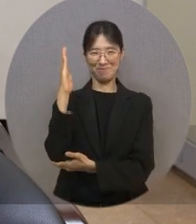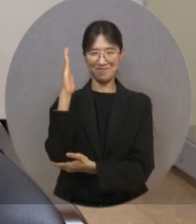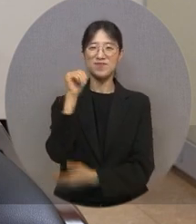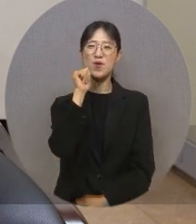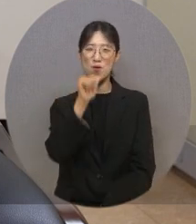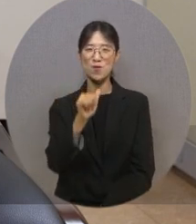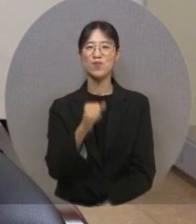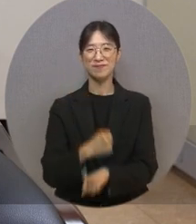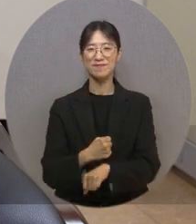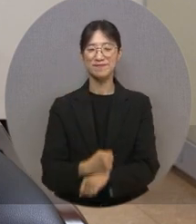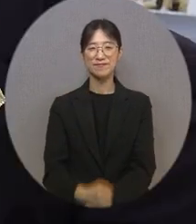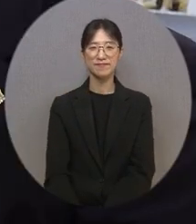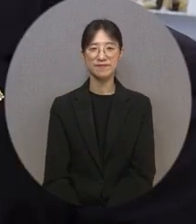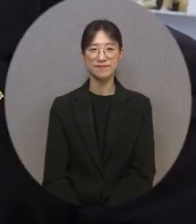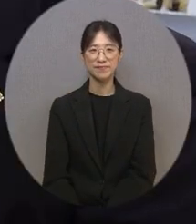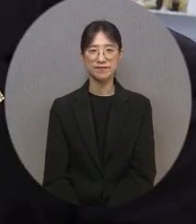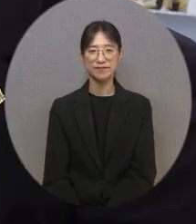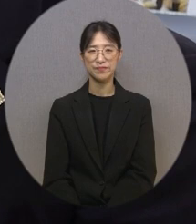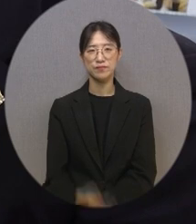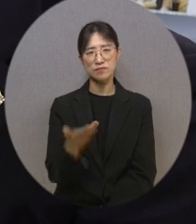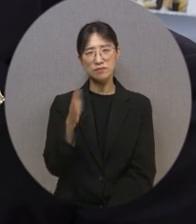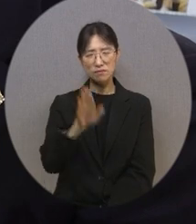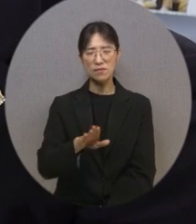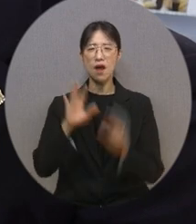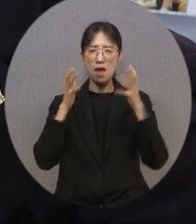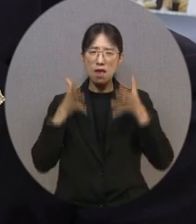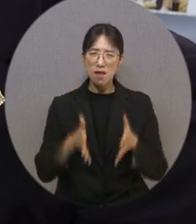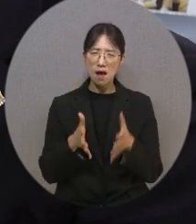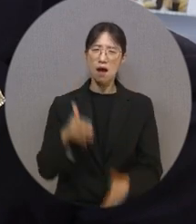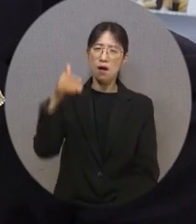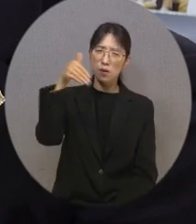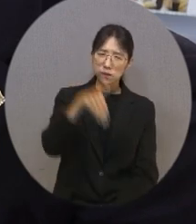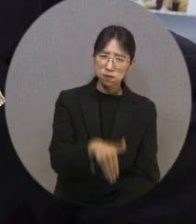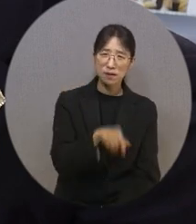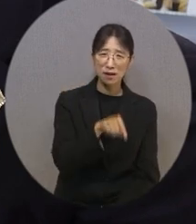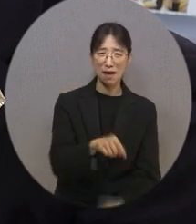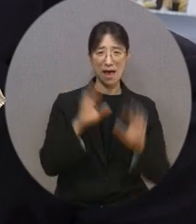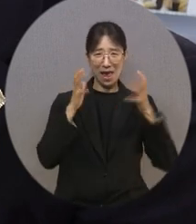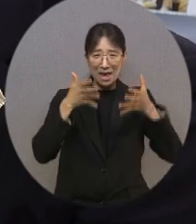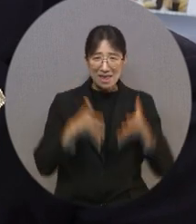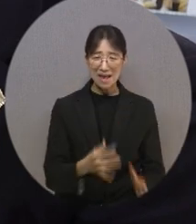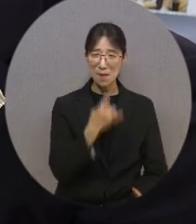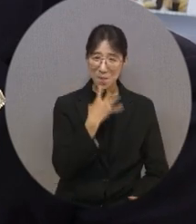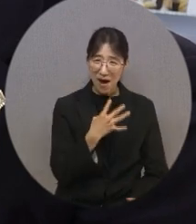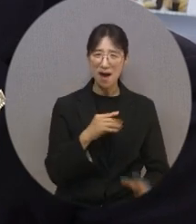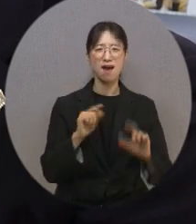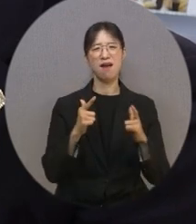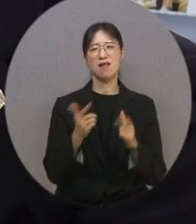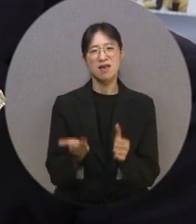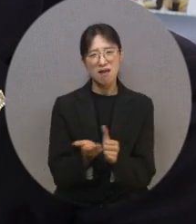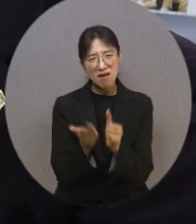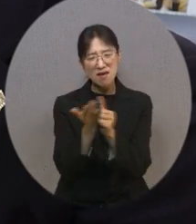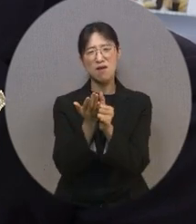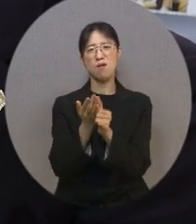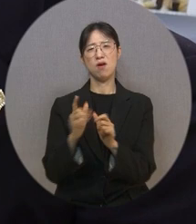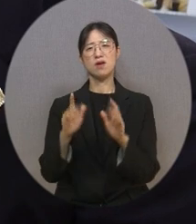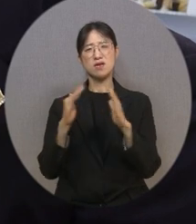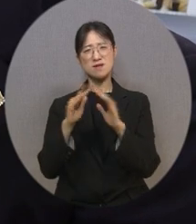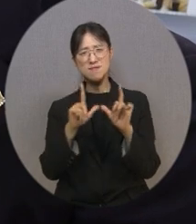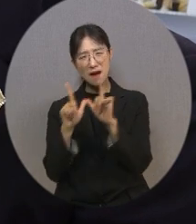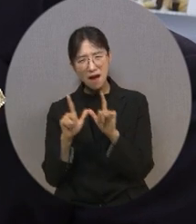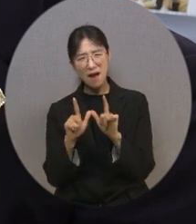발언을 실시했습니다. 그러나 저출생 문제는 단순히 출산만이 아닌 양육, 정주